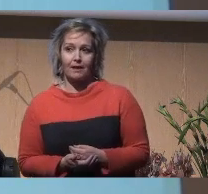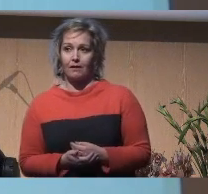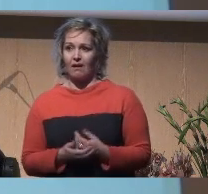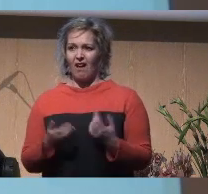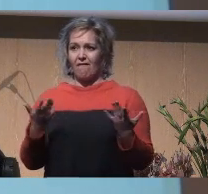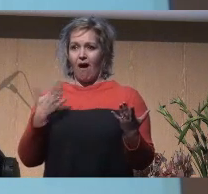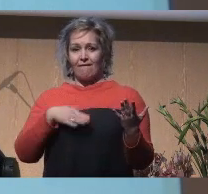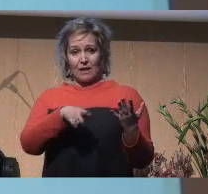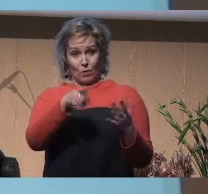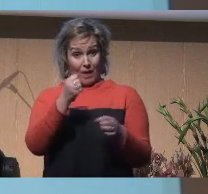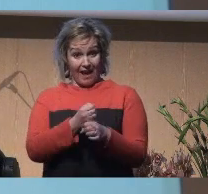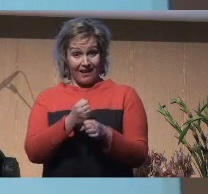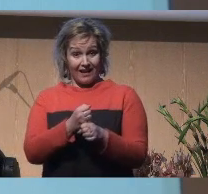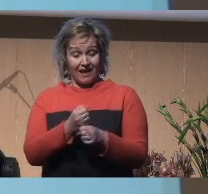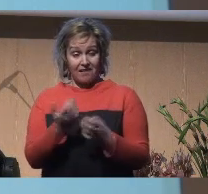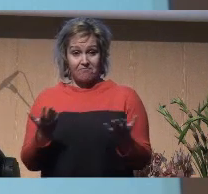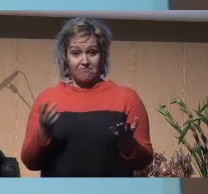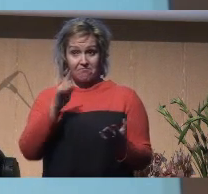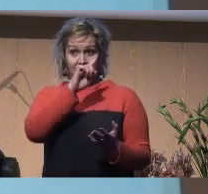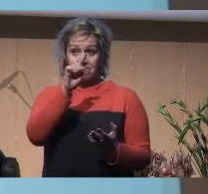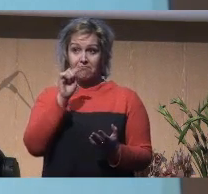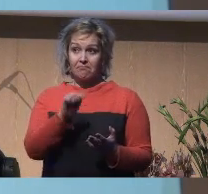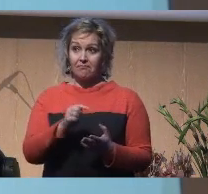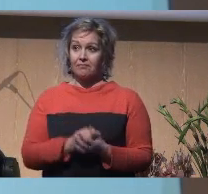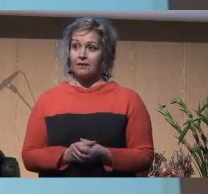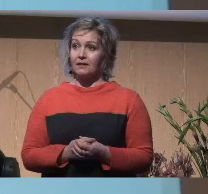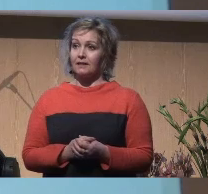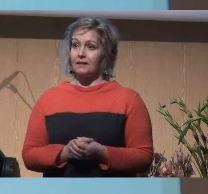Hva vil du egentlig?